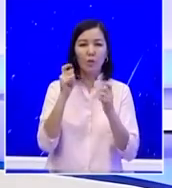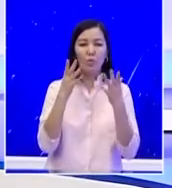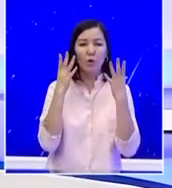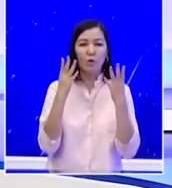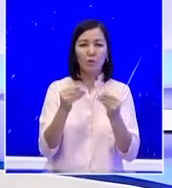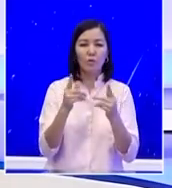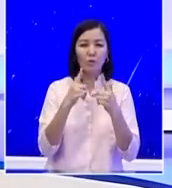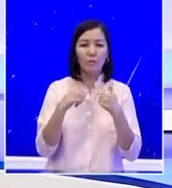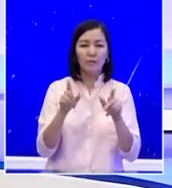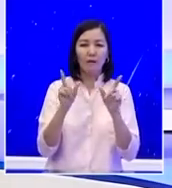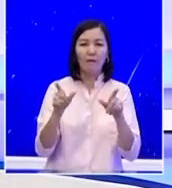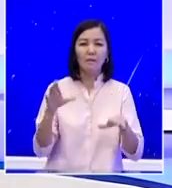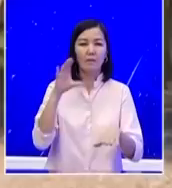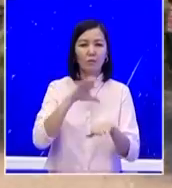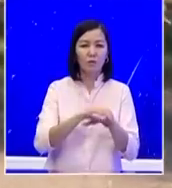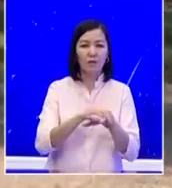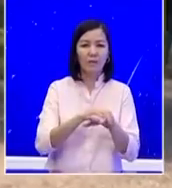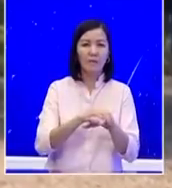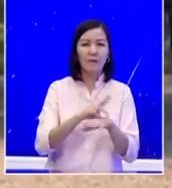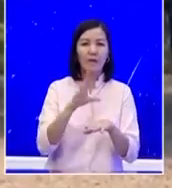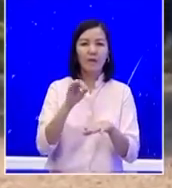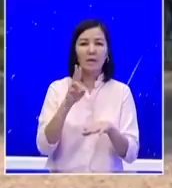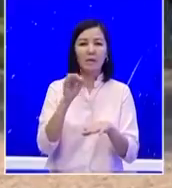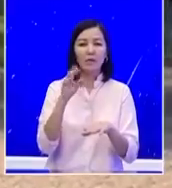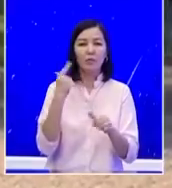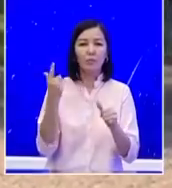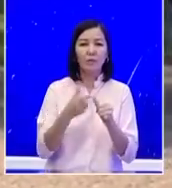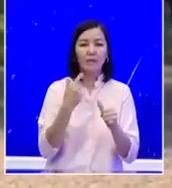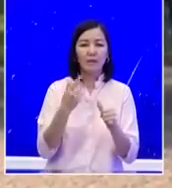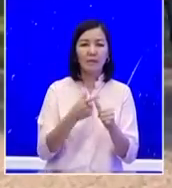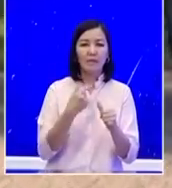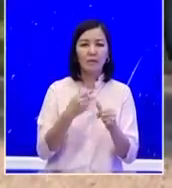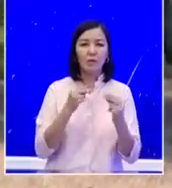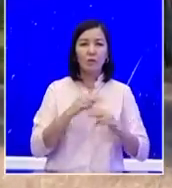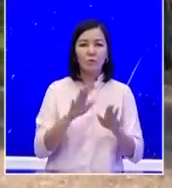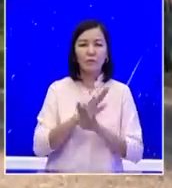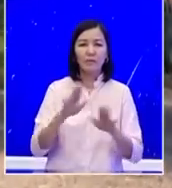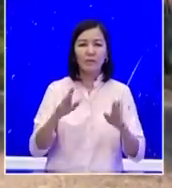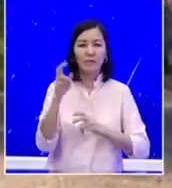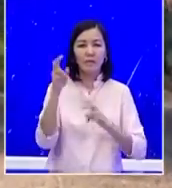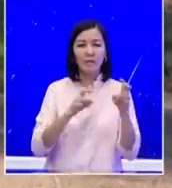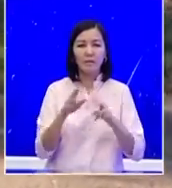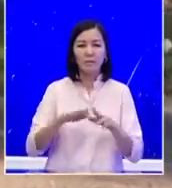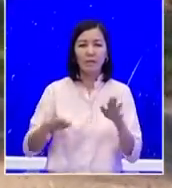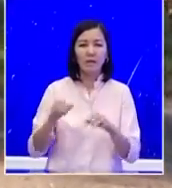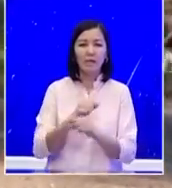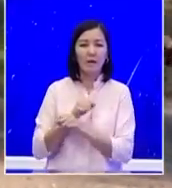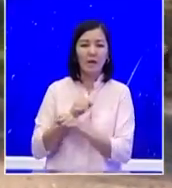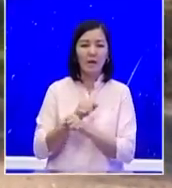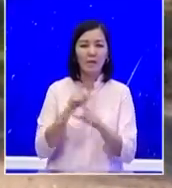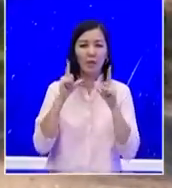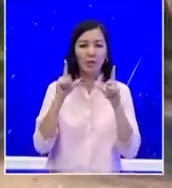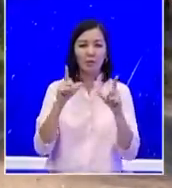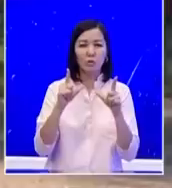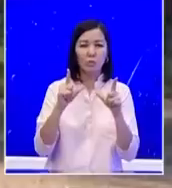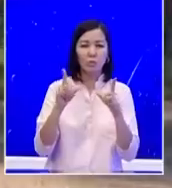ұйымдастырған азаматтарды анықтады. Олар картодром деп аталатын жұмыс істемейтін кәсіпорын аумағында тынығып, қатты шу көтерген.